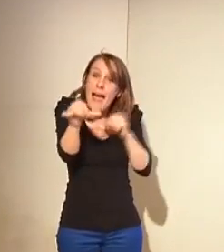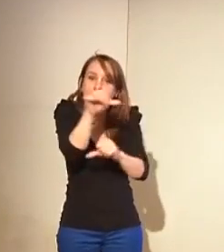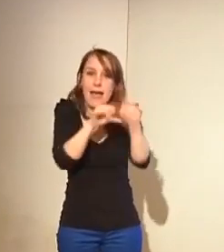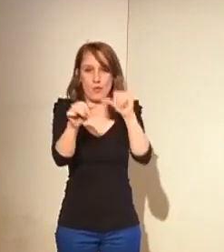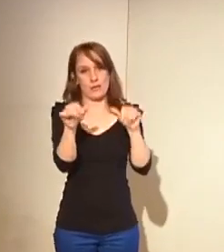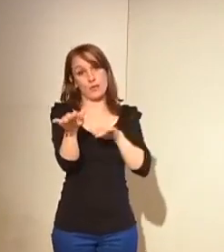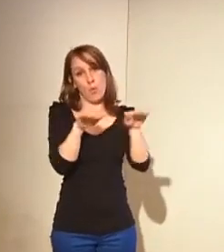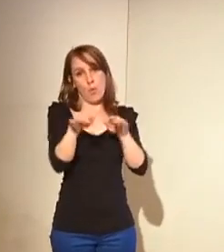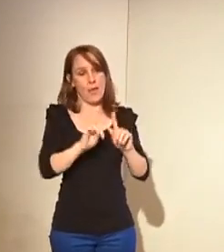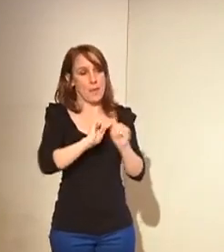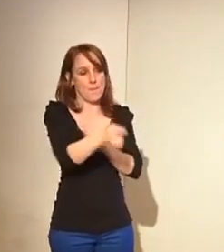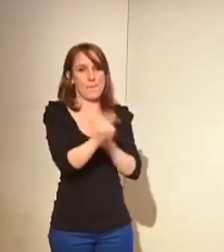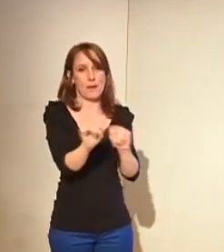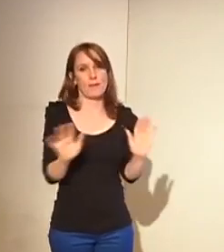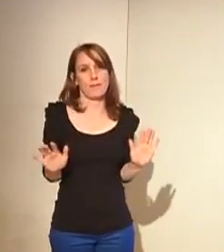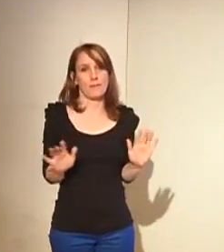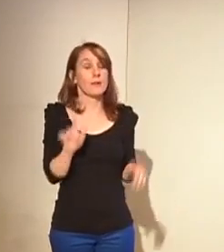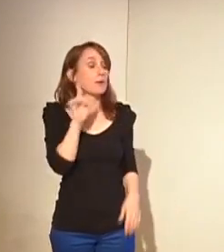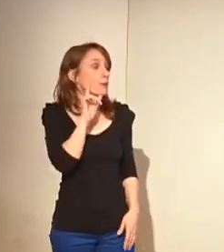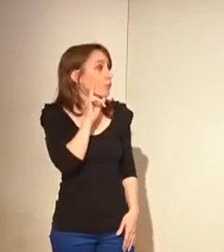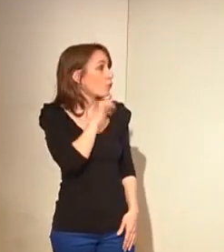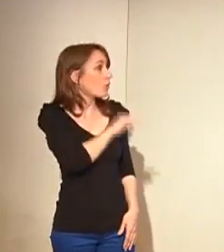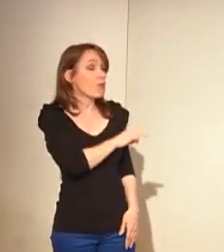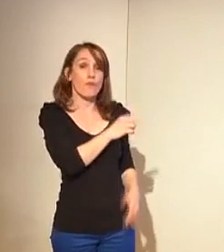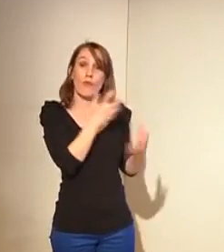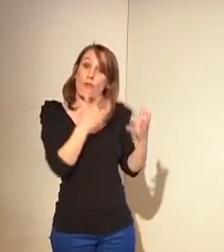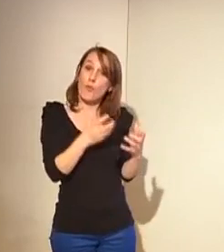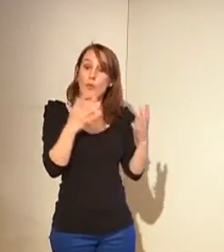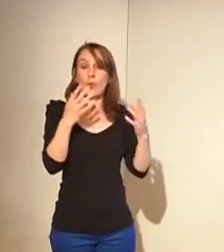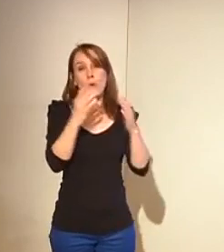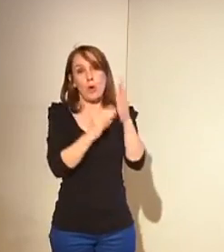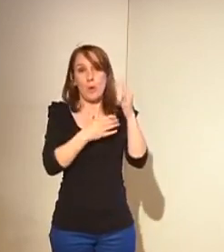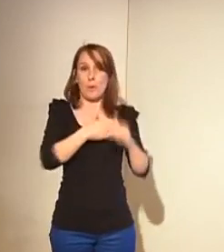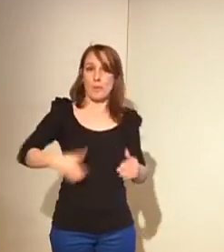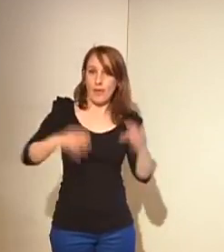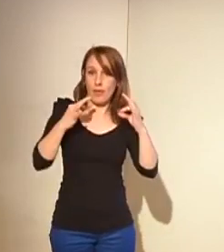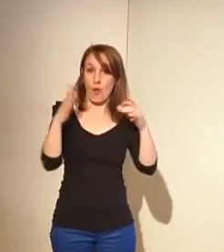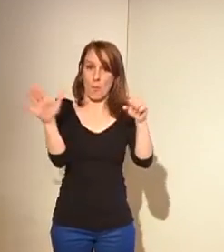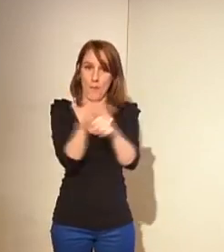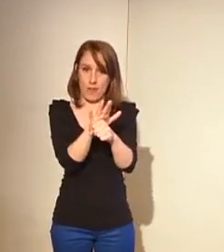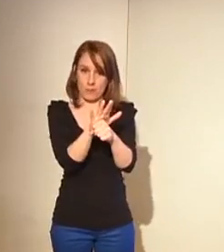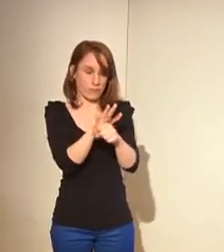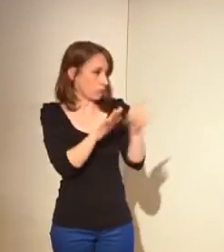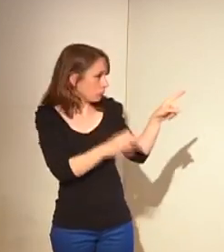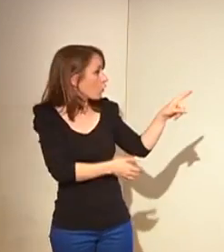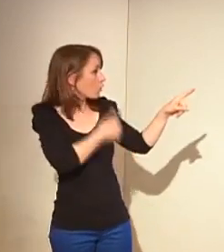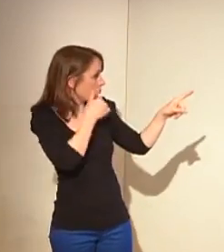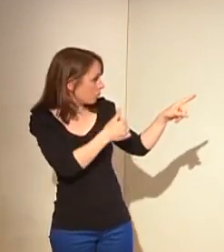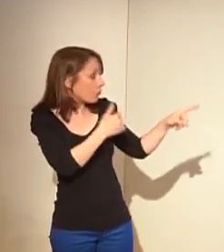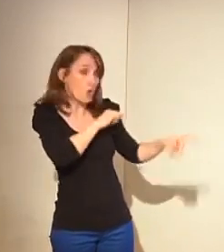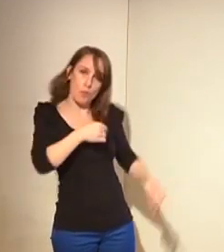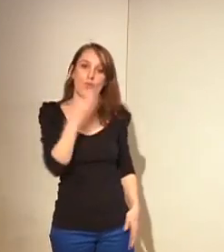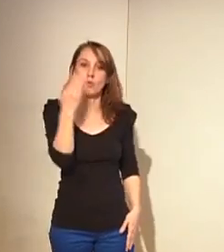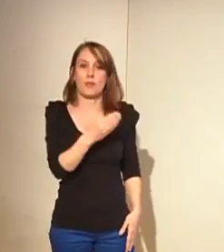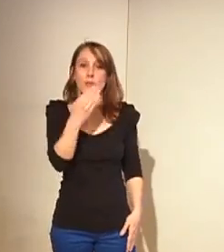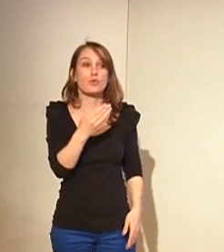je m'explique vous souhaitez Monsieur le Maire être un maire à temps plein c'est très bien ainsi et nous en avons besoin mais